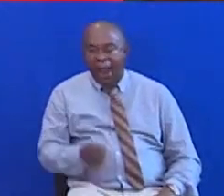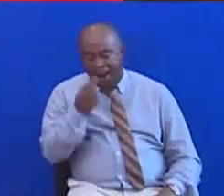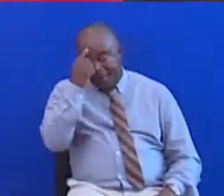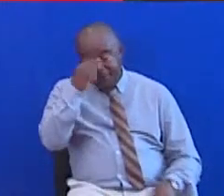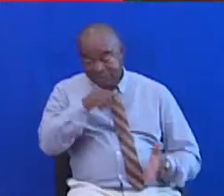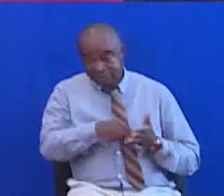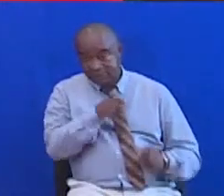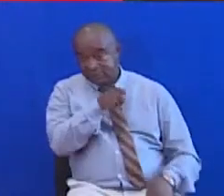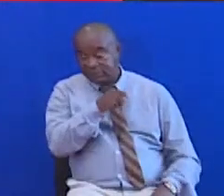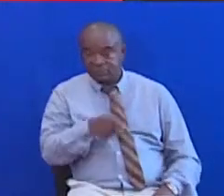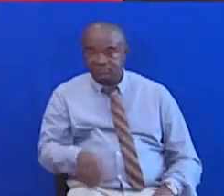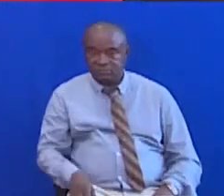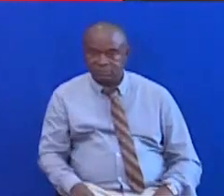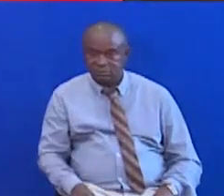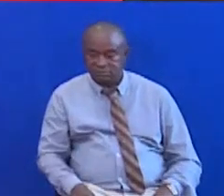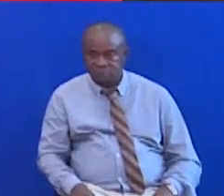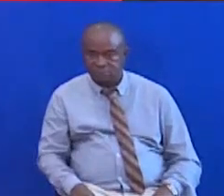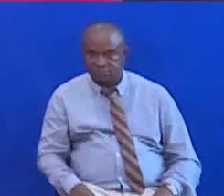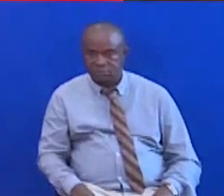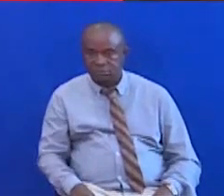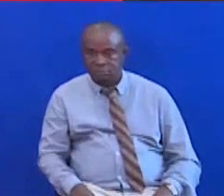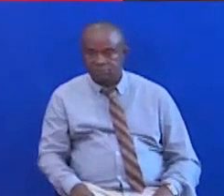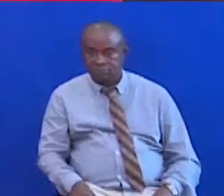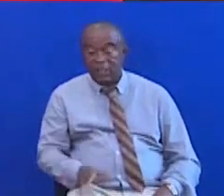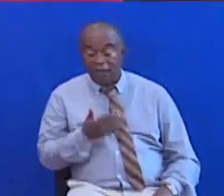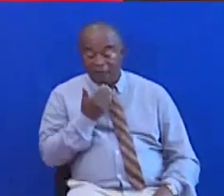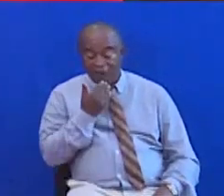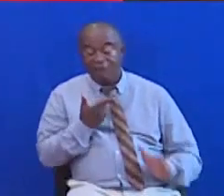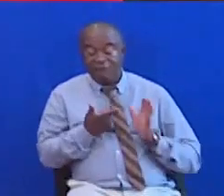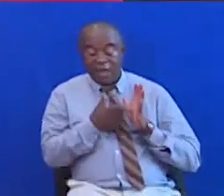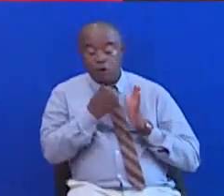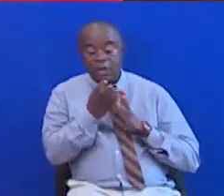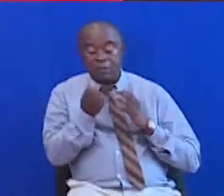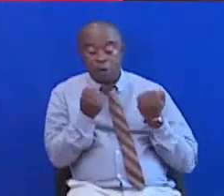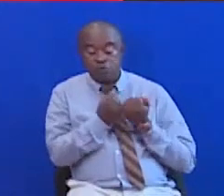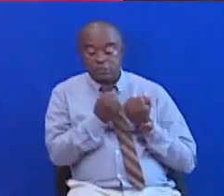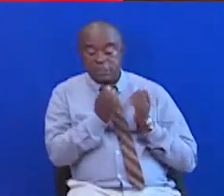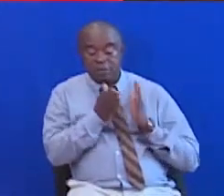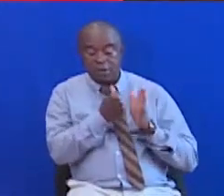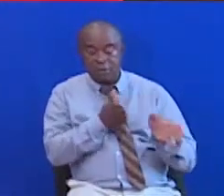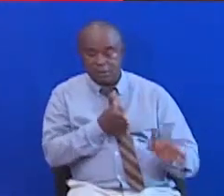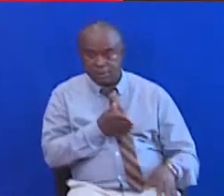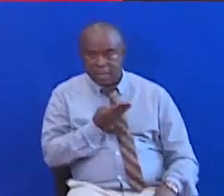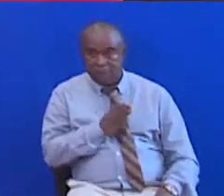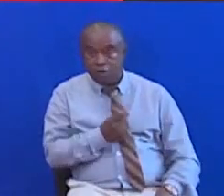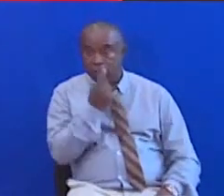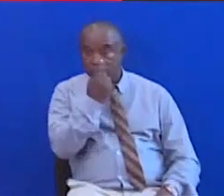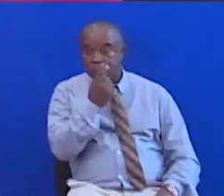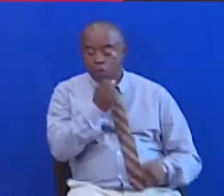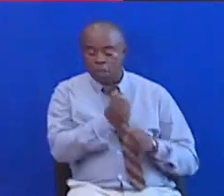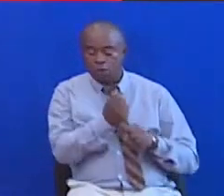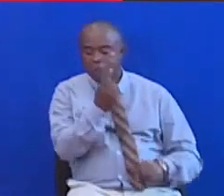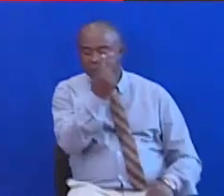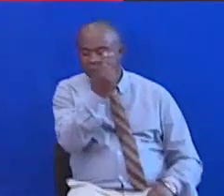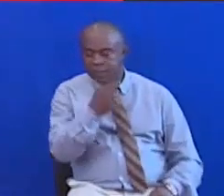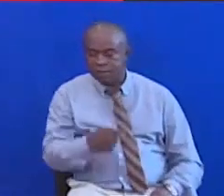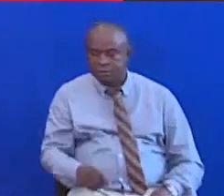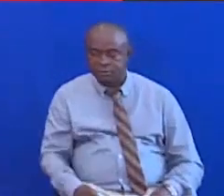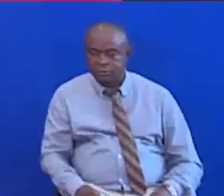inatuambia kama gharama za ujenzi ni bilioni moja kilometa